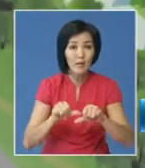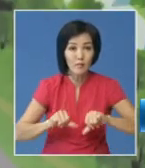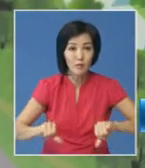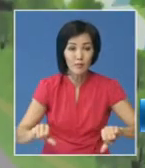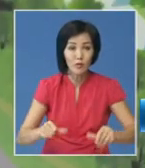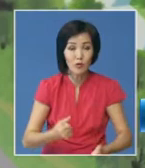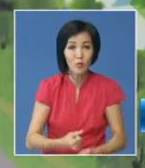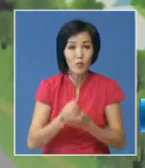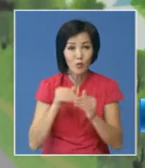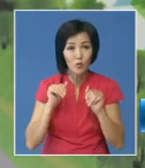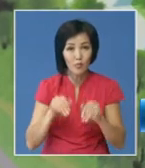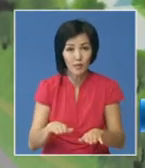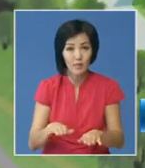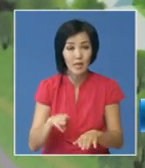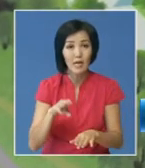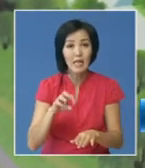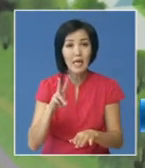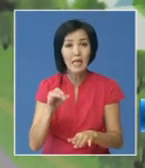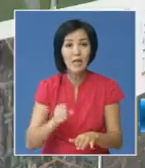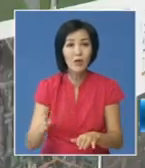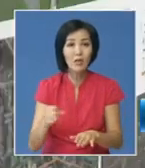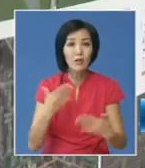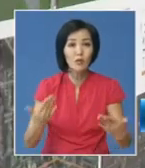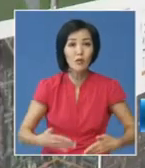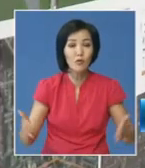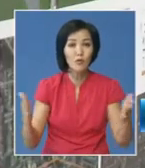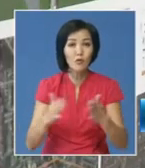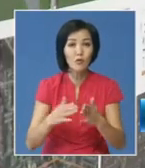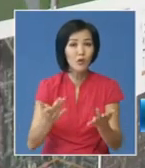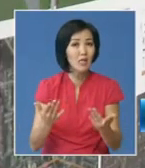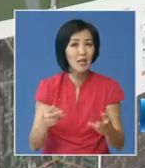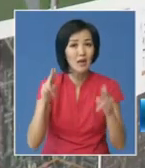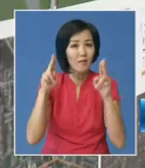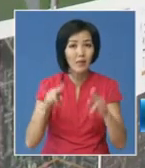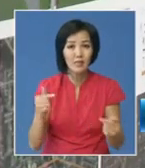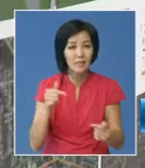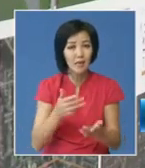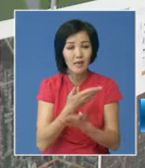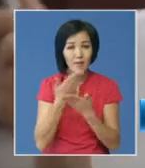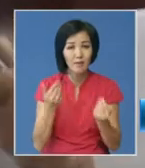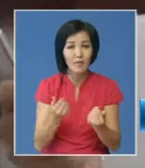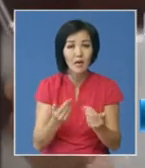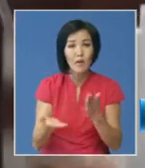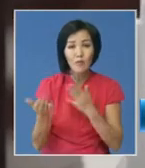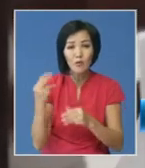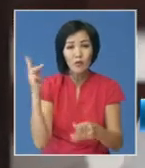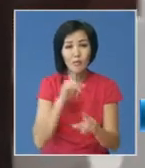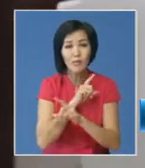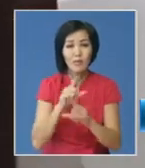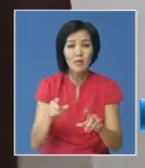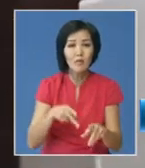білдірді. Ал Талғар ауданындағы тұрғын үй кешенінің құрылысы талапқа сай емес. Мамандардың айтуынша, бұрынғы